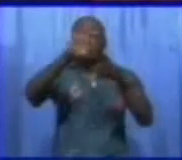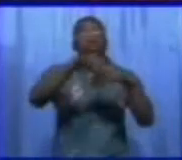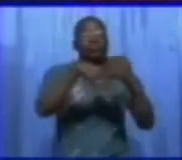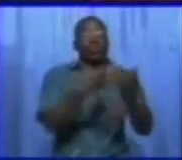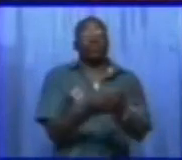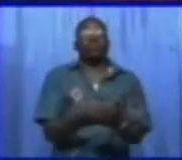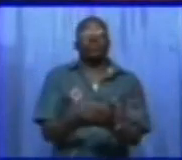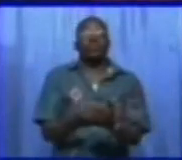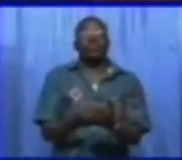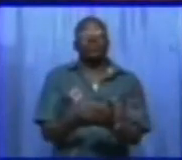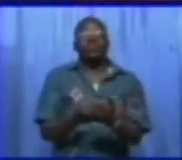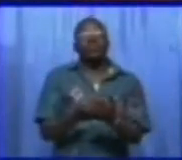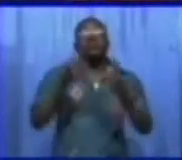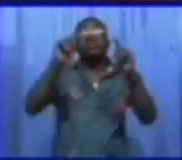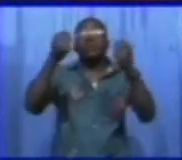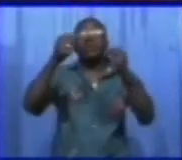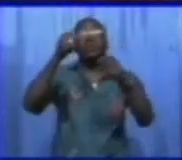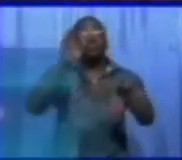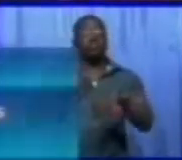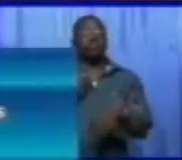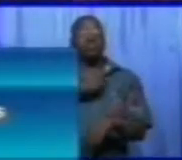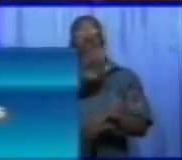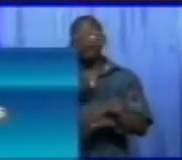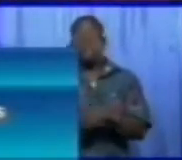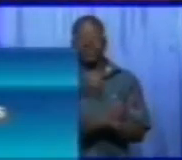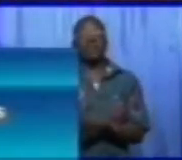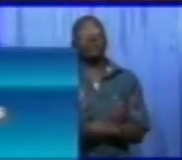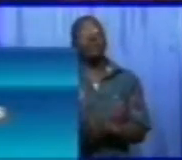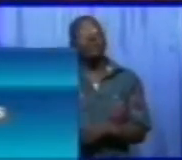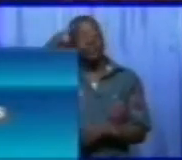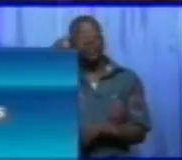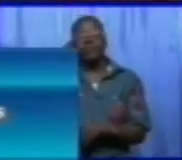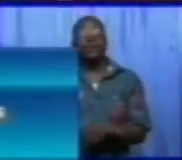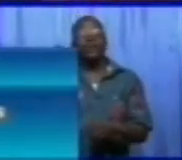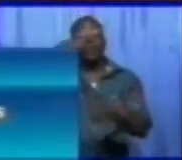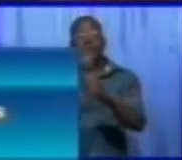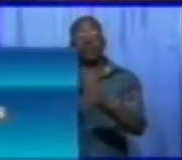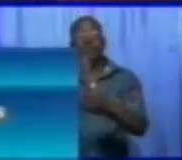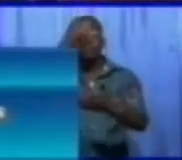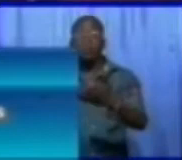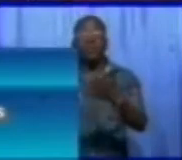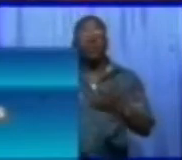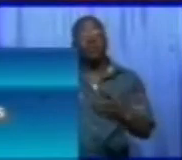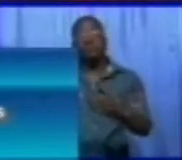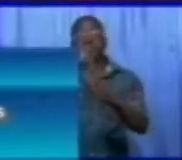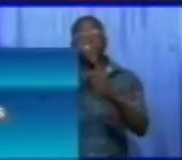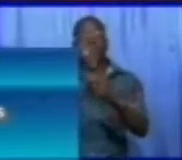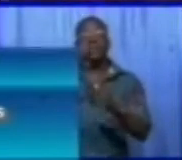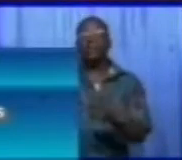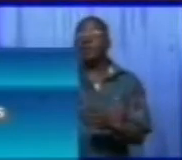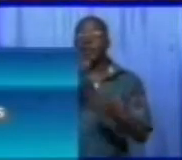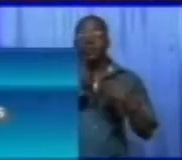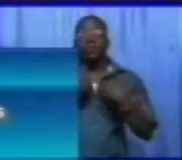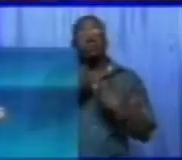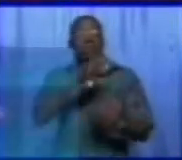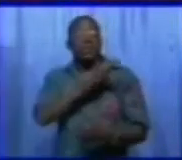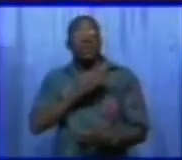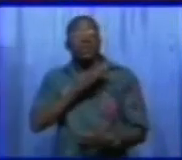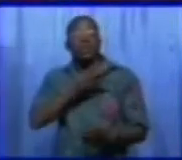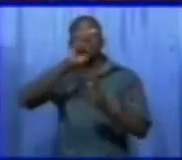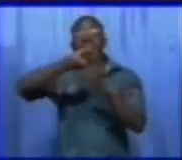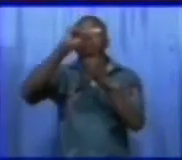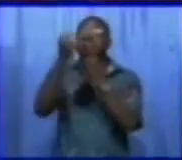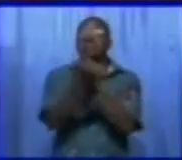contexte actuel nous invite donc à nous ressourcer aux valeurs essentielles qui ont toujours caractérisé notre